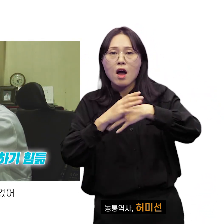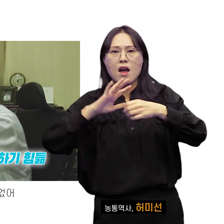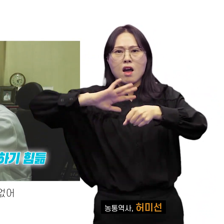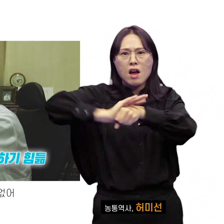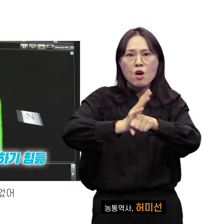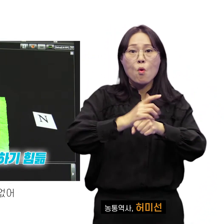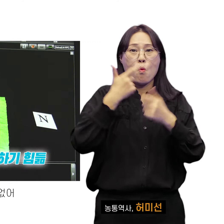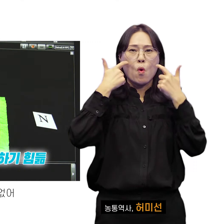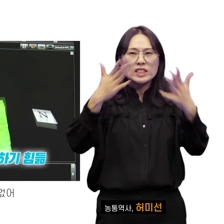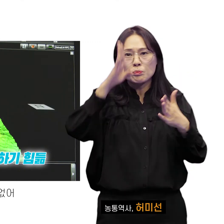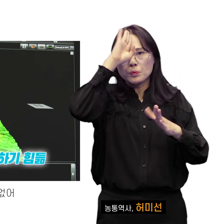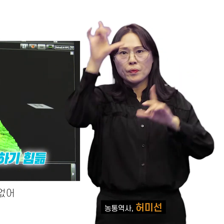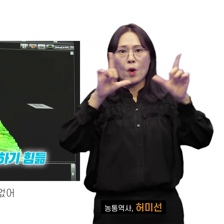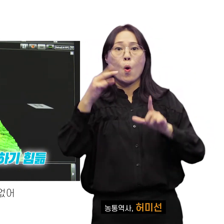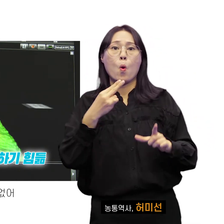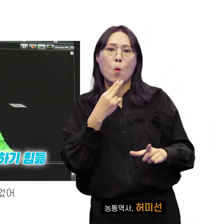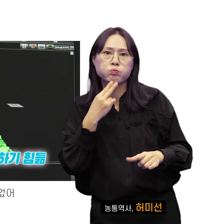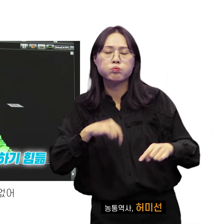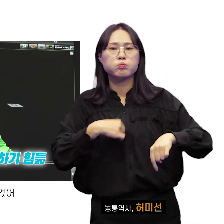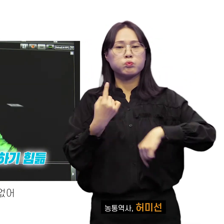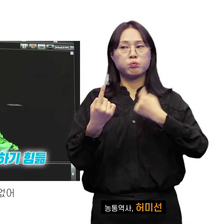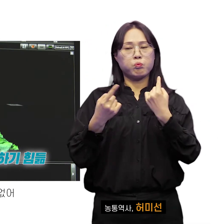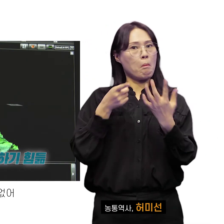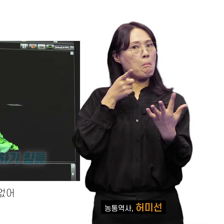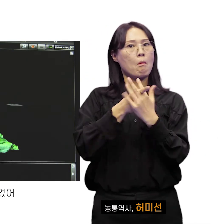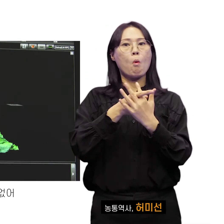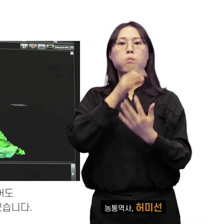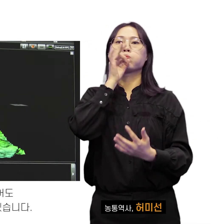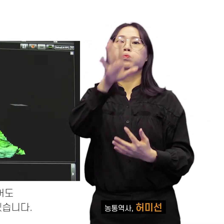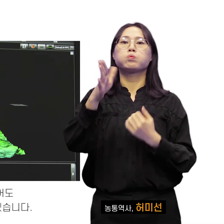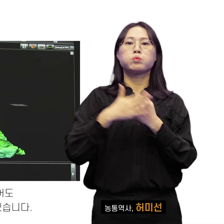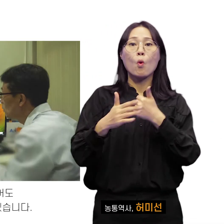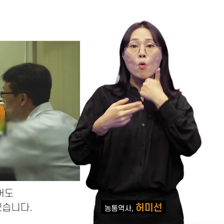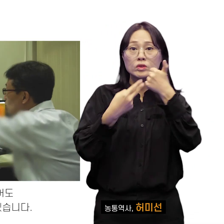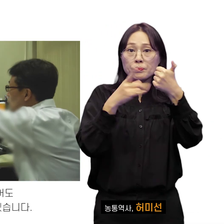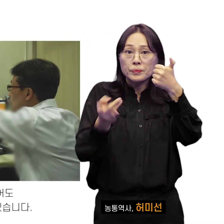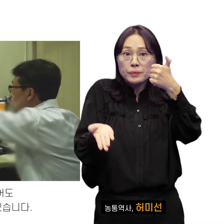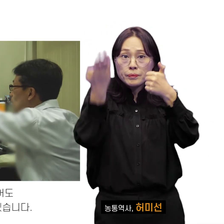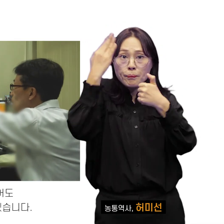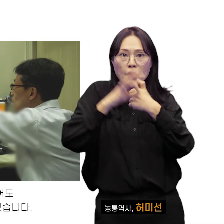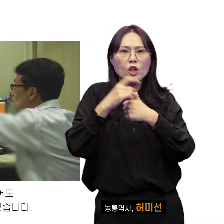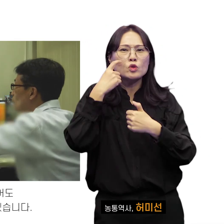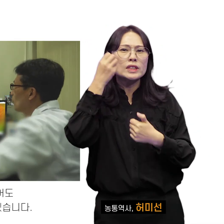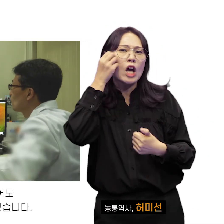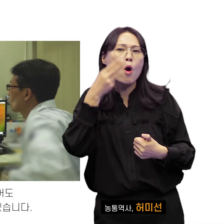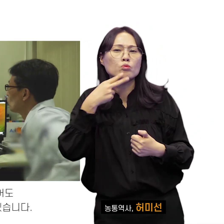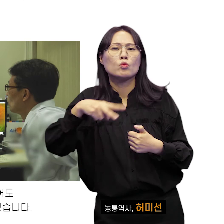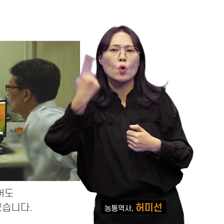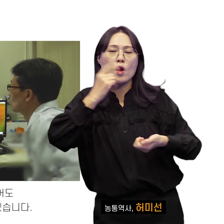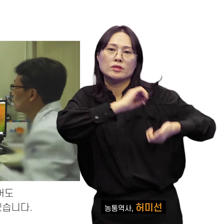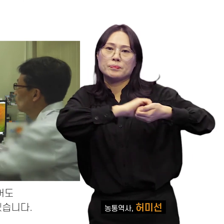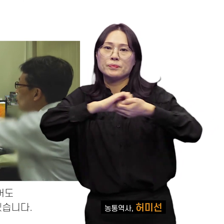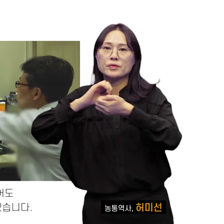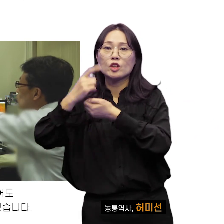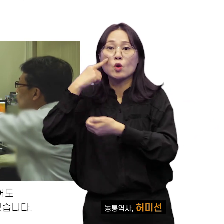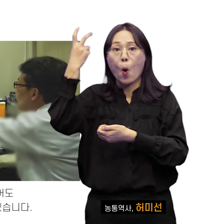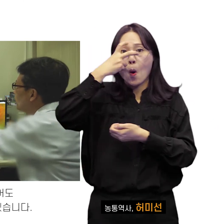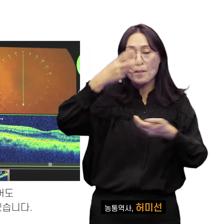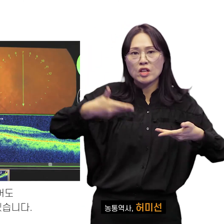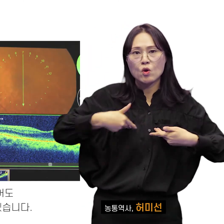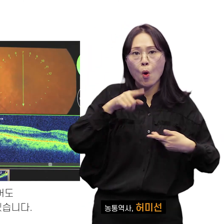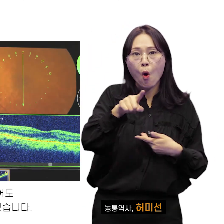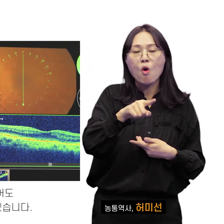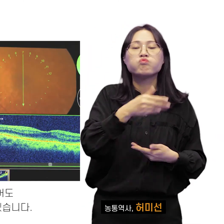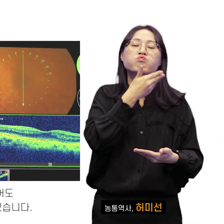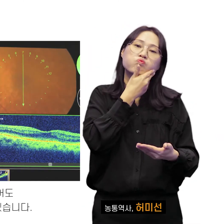뚜렷한 전조 증상이 없어 본인이 자각하기 힘들기에 50대 이상이라면 눈에 별 이상이 없어도 정기적인 안과